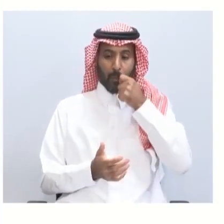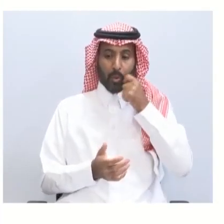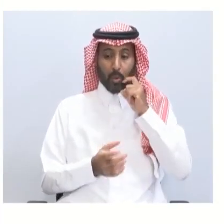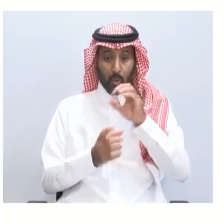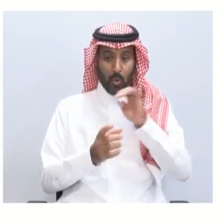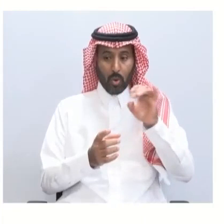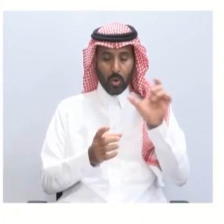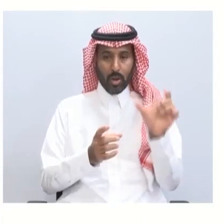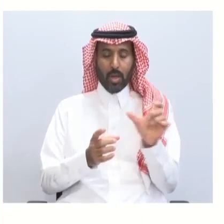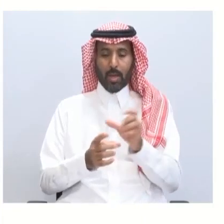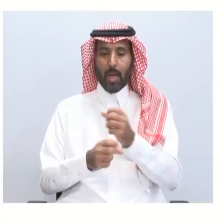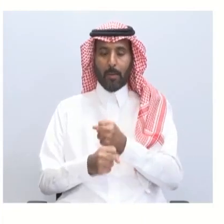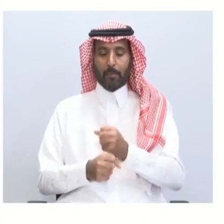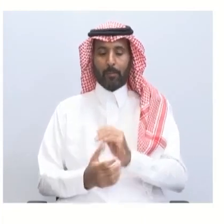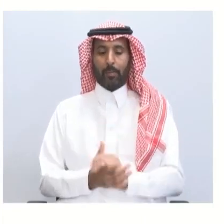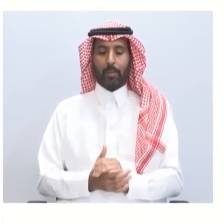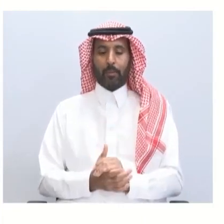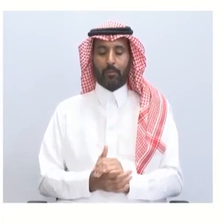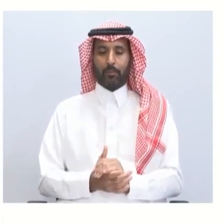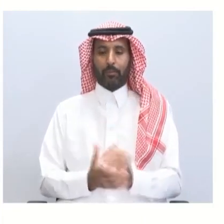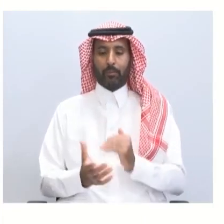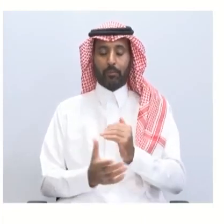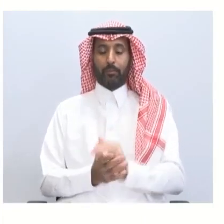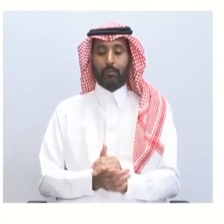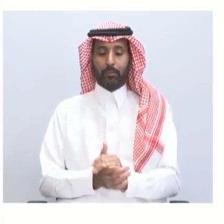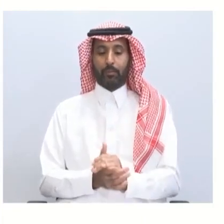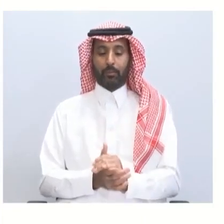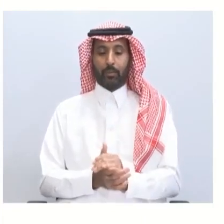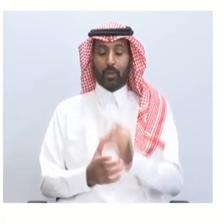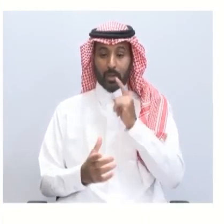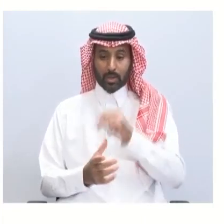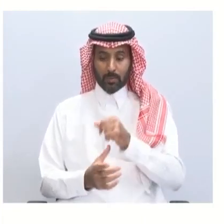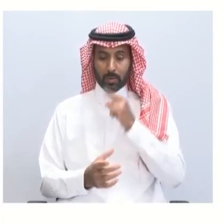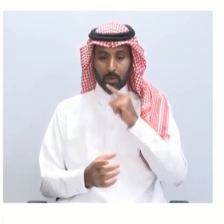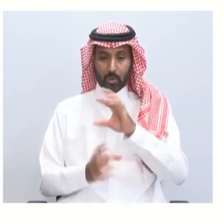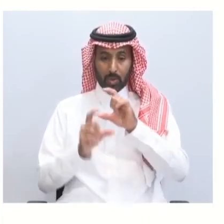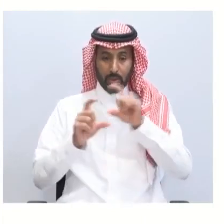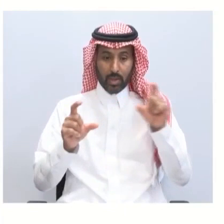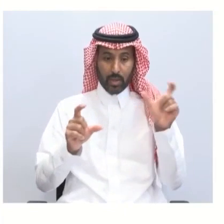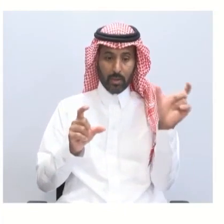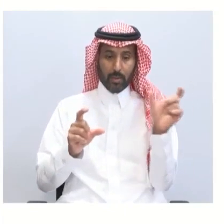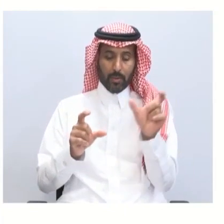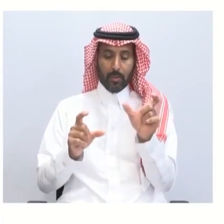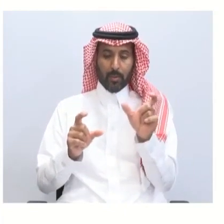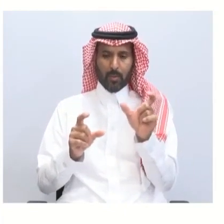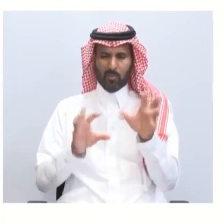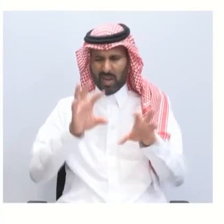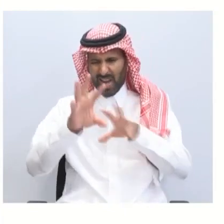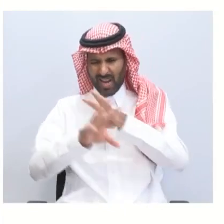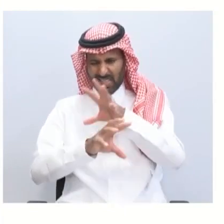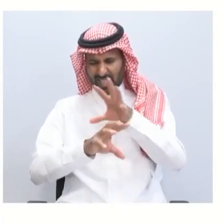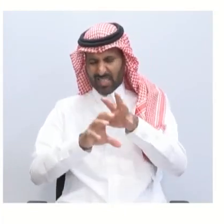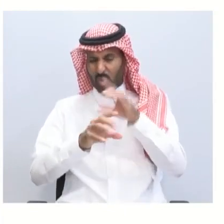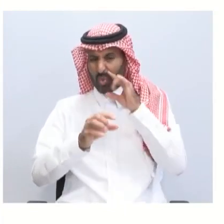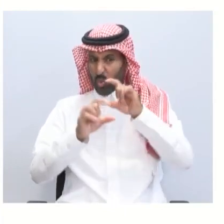كلمه مرور امنه وذكرنا يجب ان تكون هذه الكلمه معقده